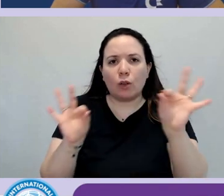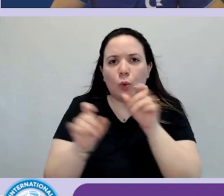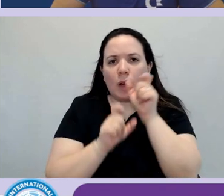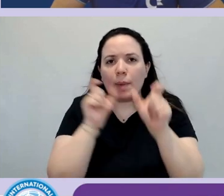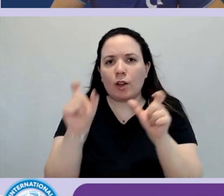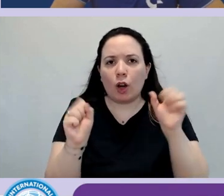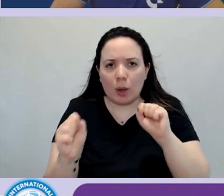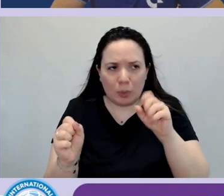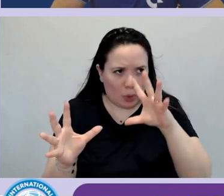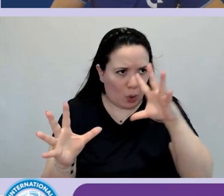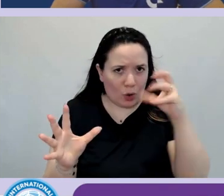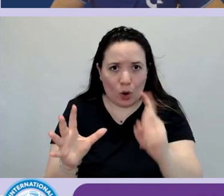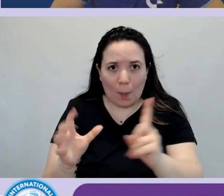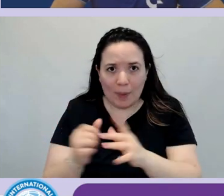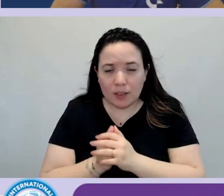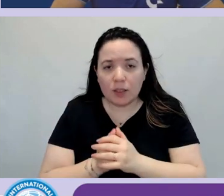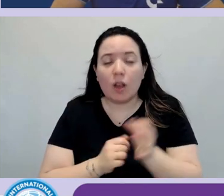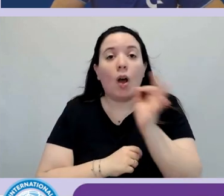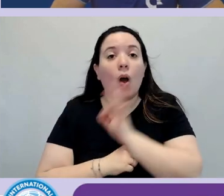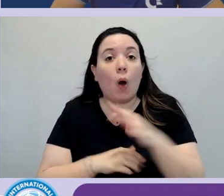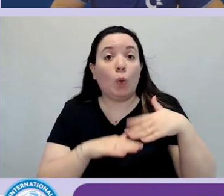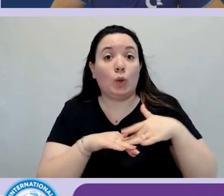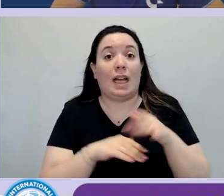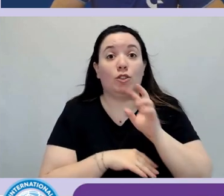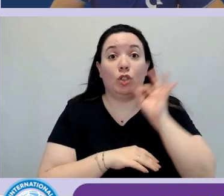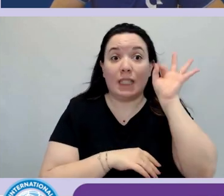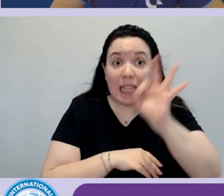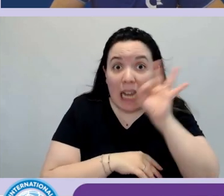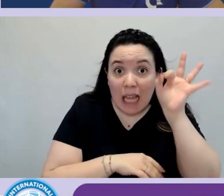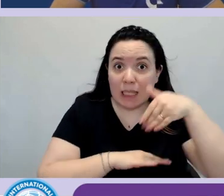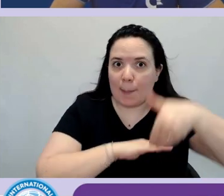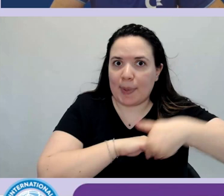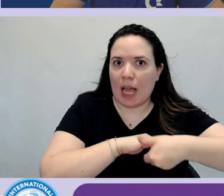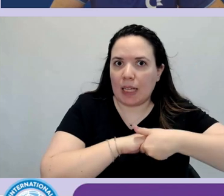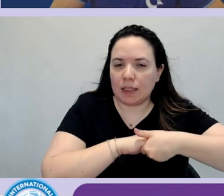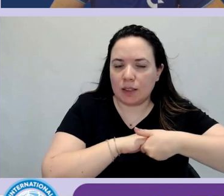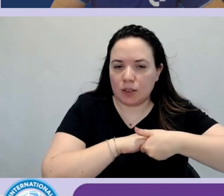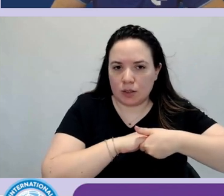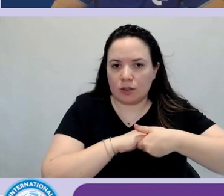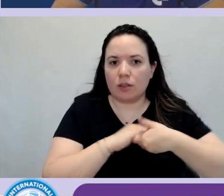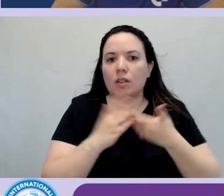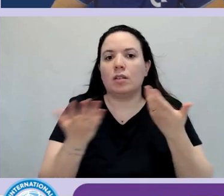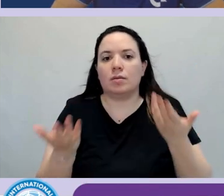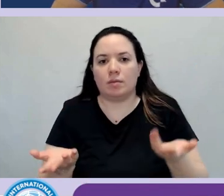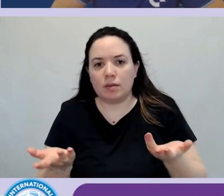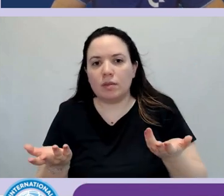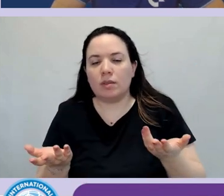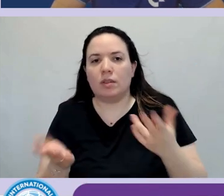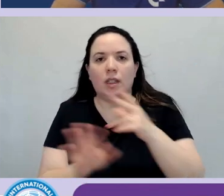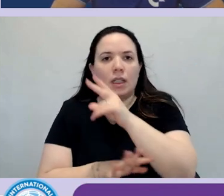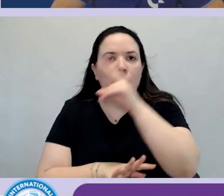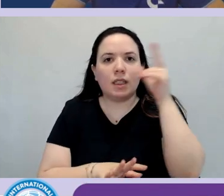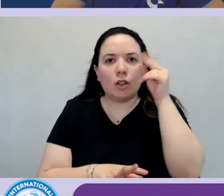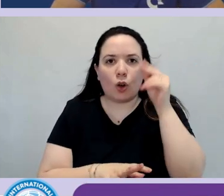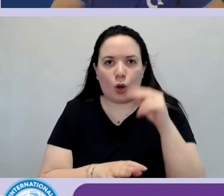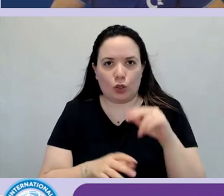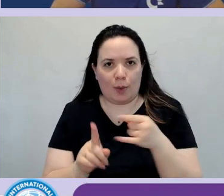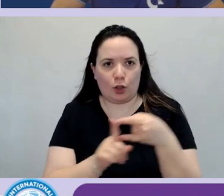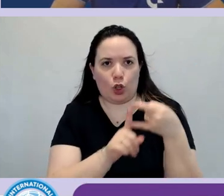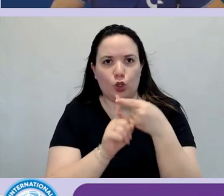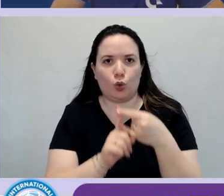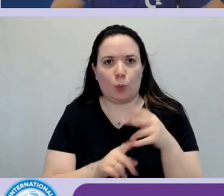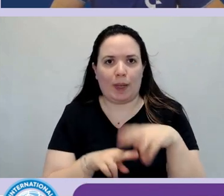comprensibili abbiamo usato termini in lingua inglese termini in lingua inglese con la trascrizione riconoscimento del parlato in